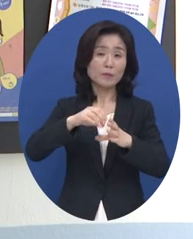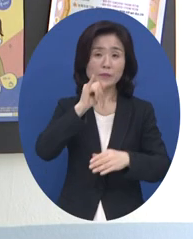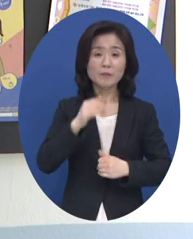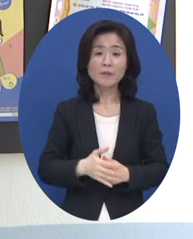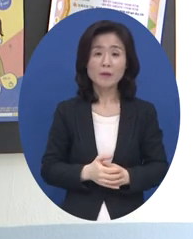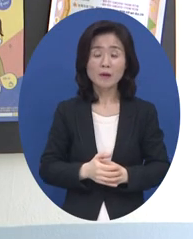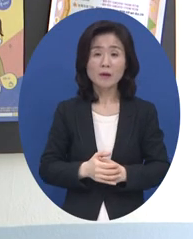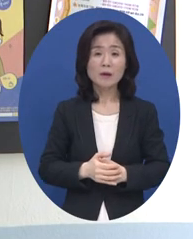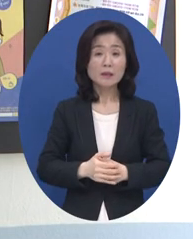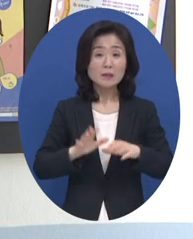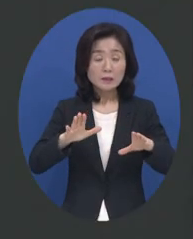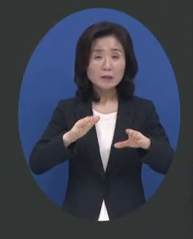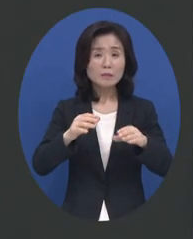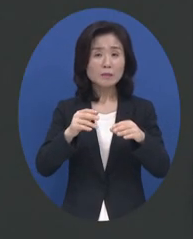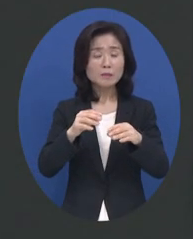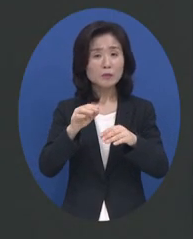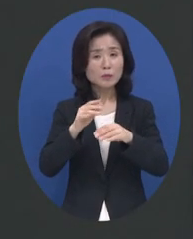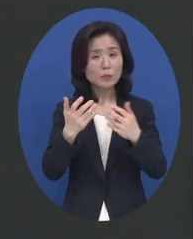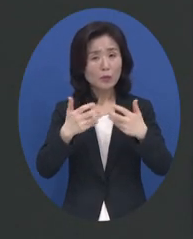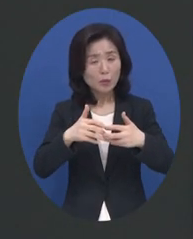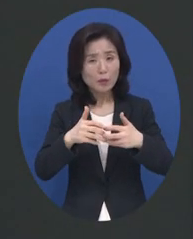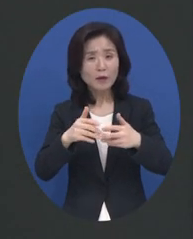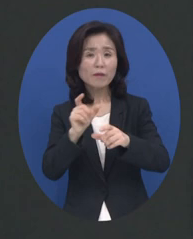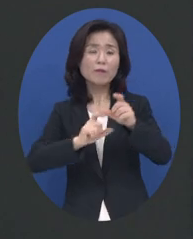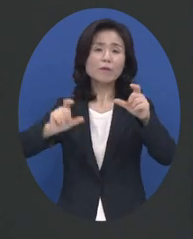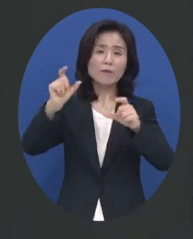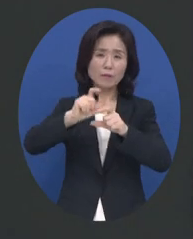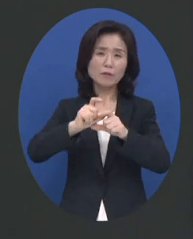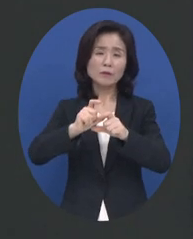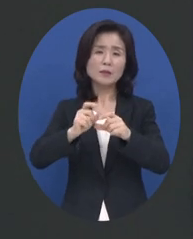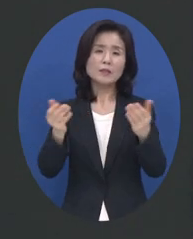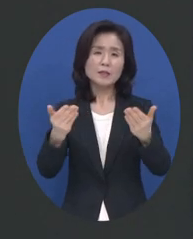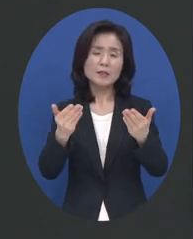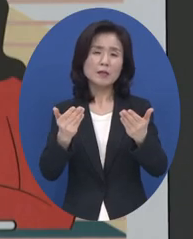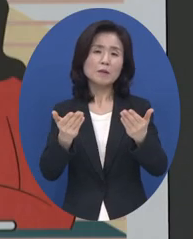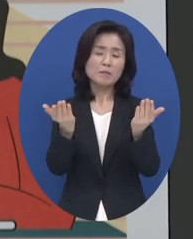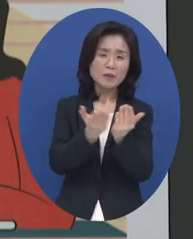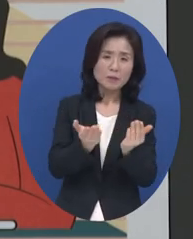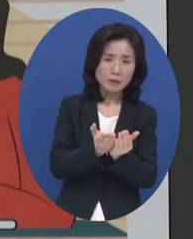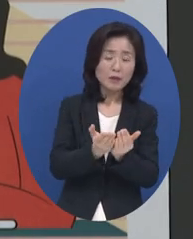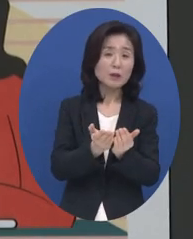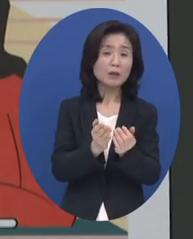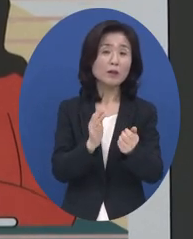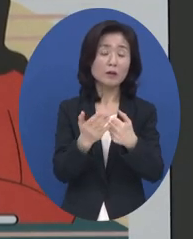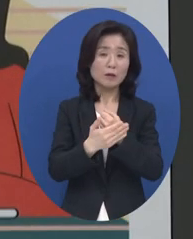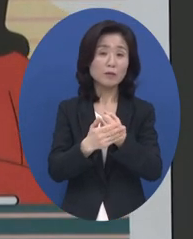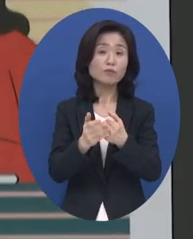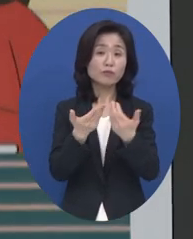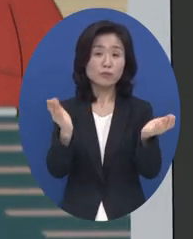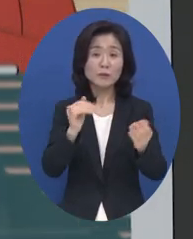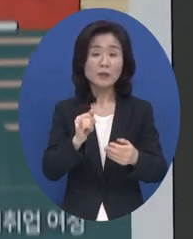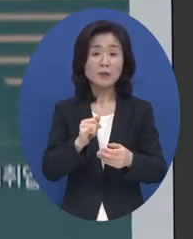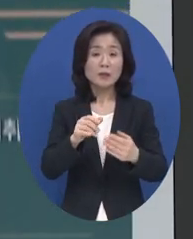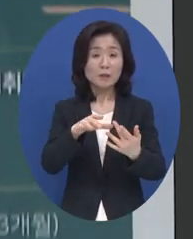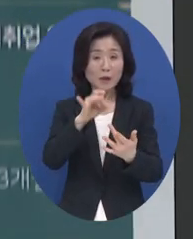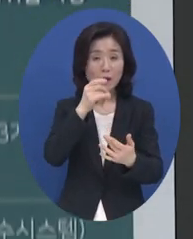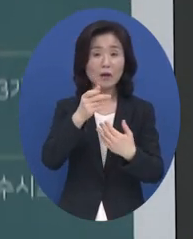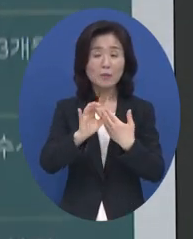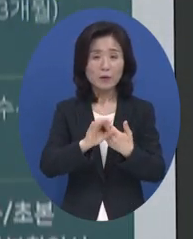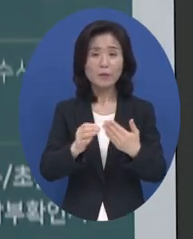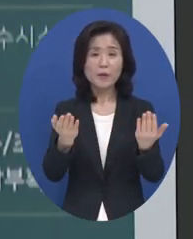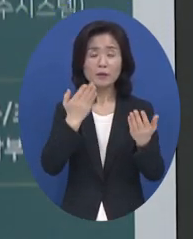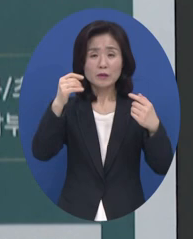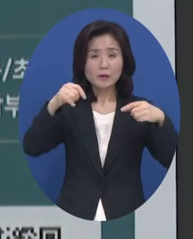더해 직접적인 구직활동비를 지원하는 사업. 대상자로 선정되면 면접 경비와 직업 능력